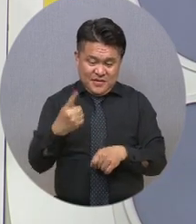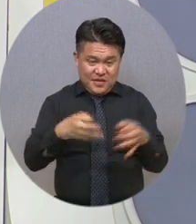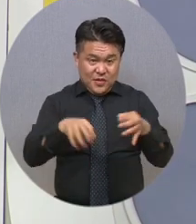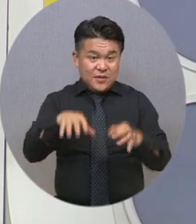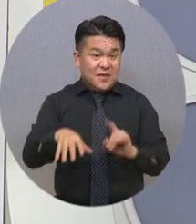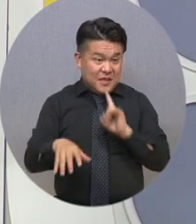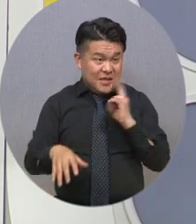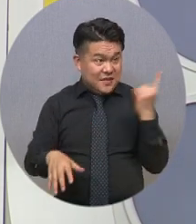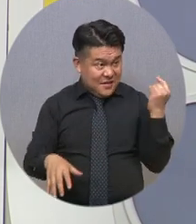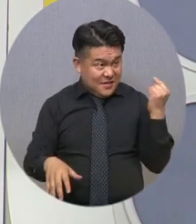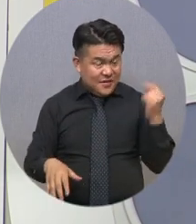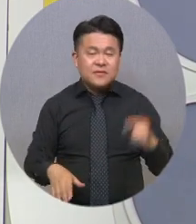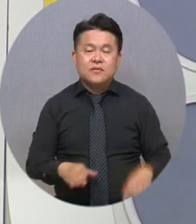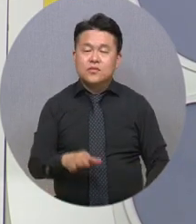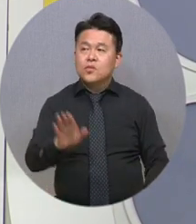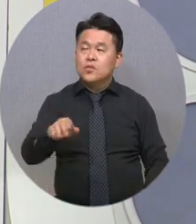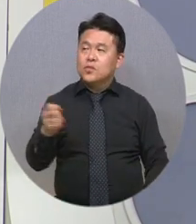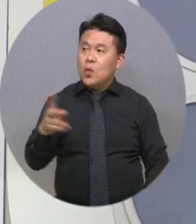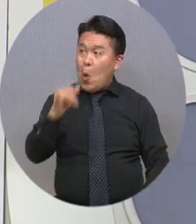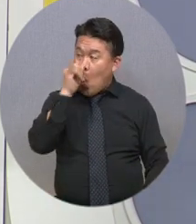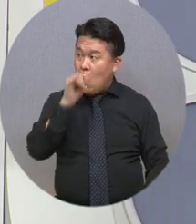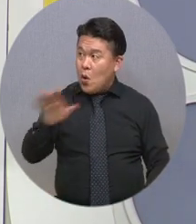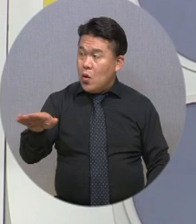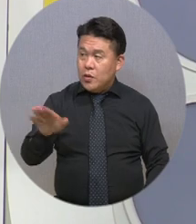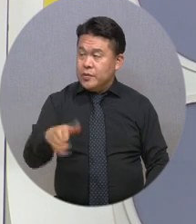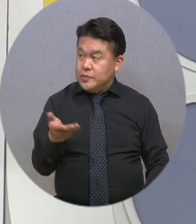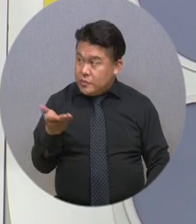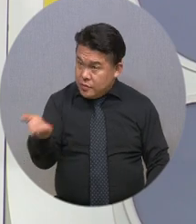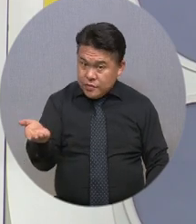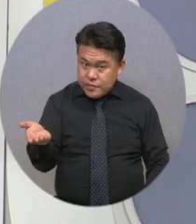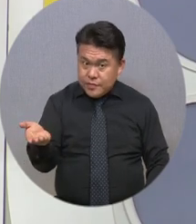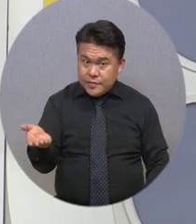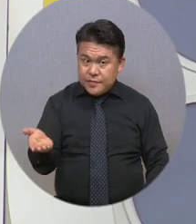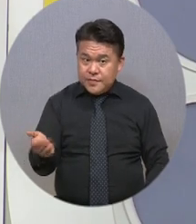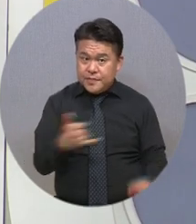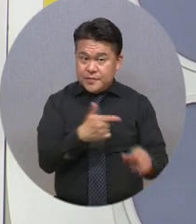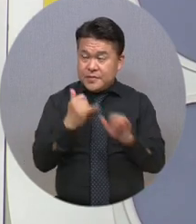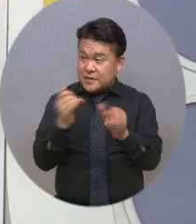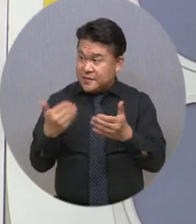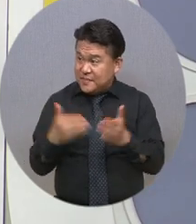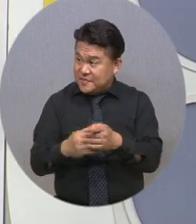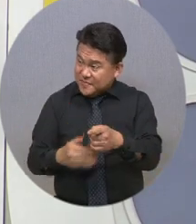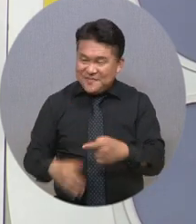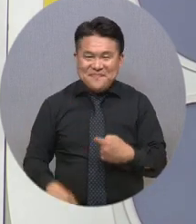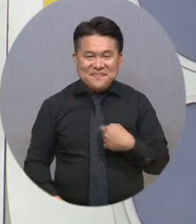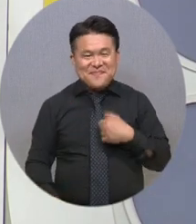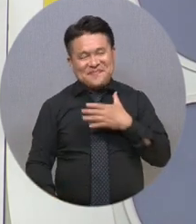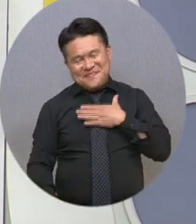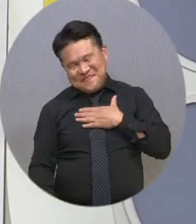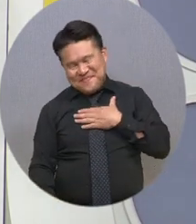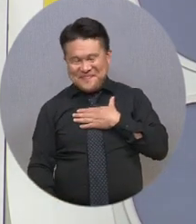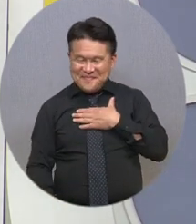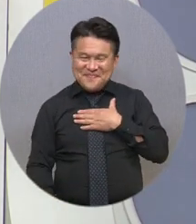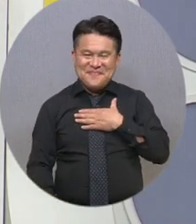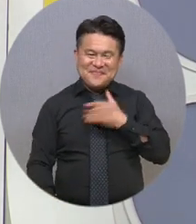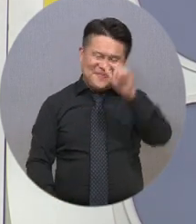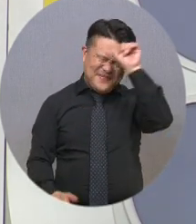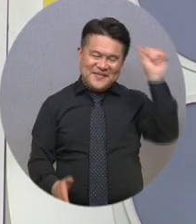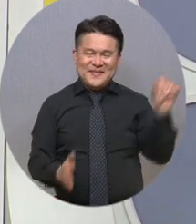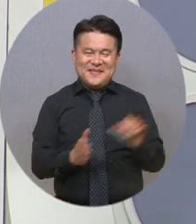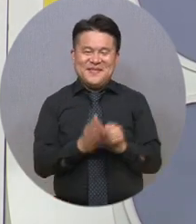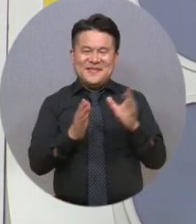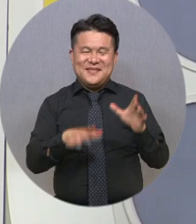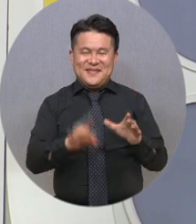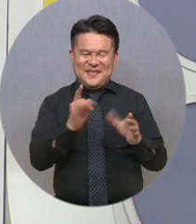얘기죠. 그러죠. 네. 아, 그리고 저기 이번에 네. 우리 김정현 씨도 진짜 큰 상을 받았다고 하던데요. 아, 뭐 제 평생